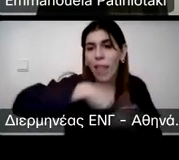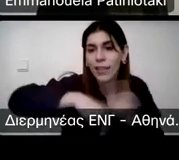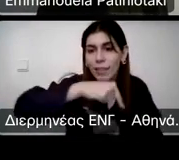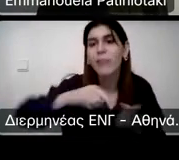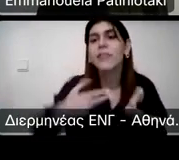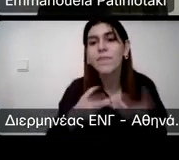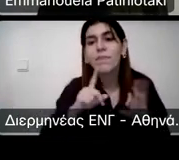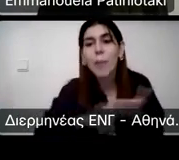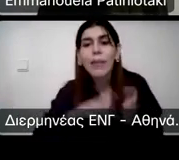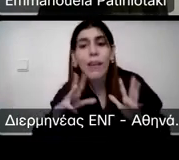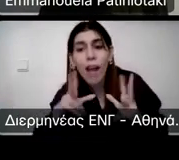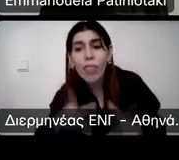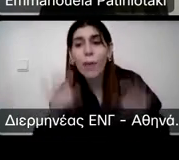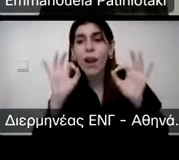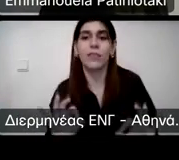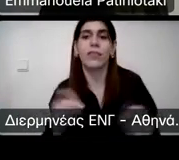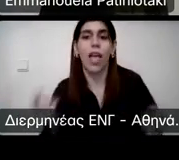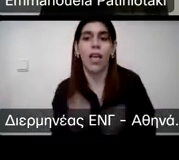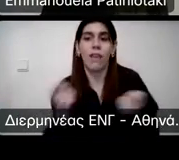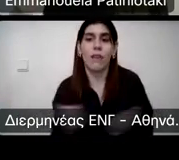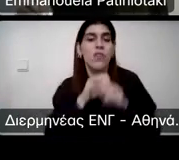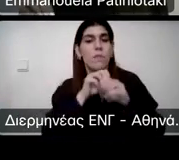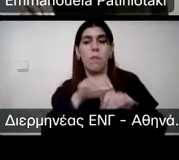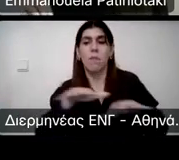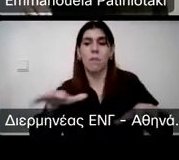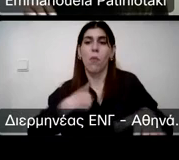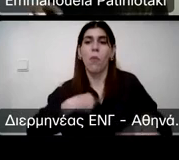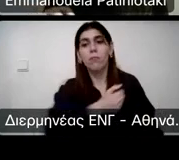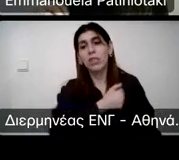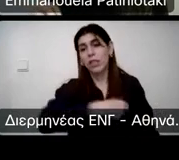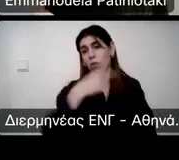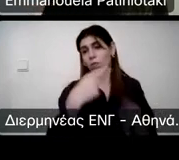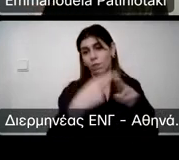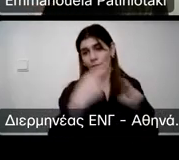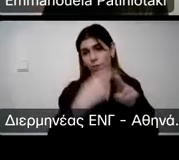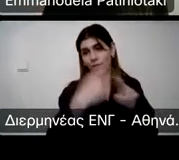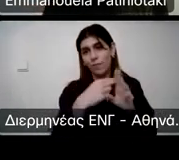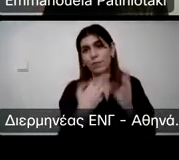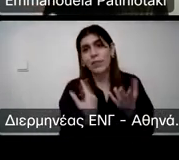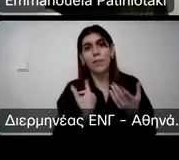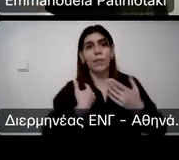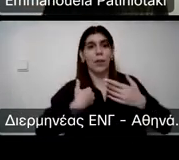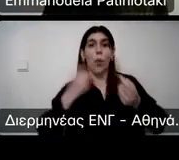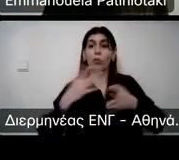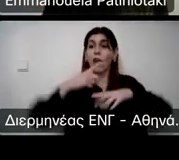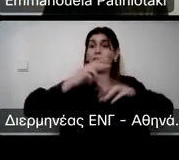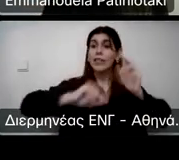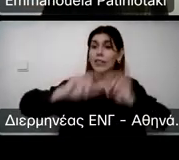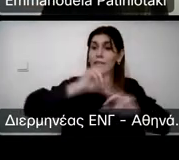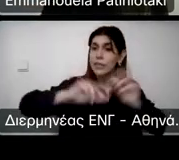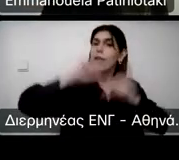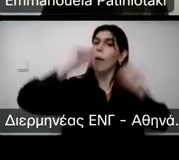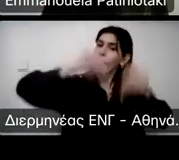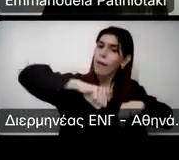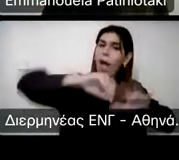στην καθημερινότητα. Και για μένα έχει πάρα πολύ μεγάλη σημασία μέσα σε αυτά που συζητάμε να βρίσκουμε και τρόπους